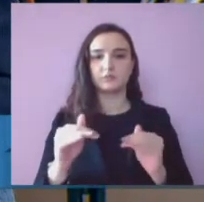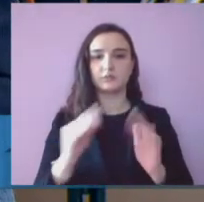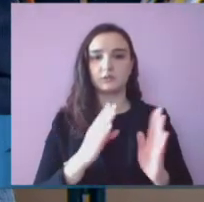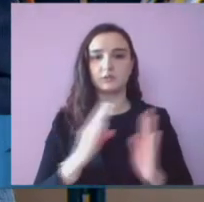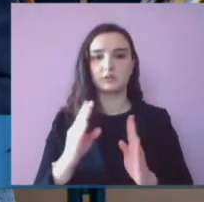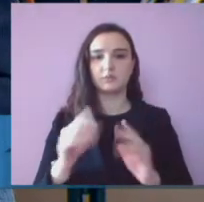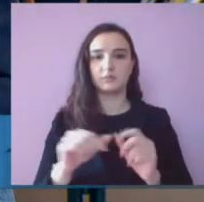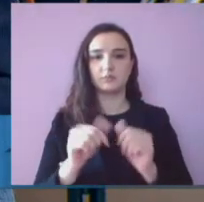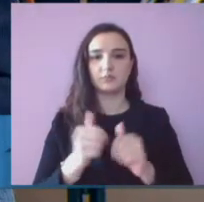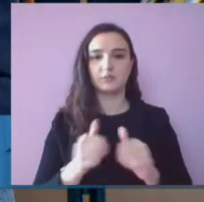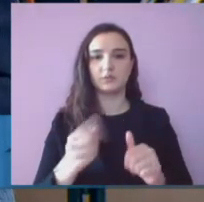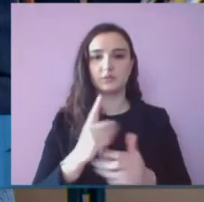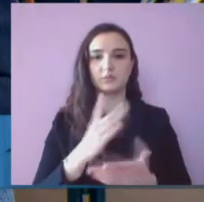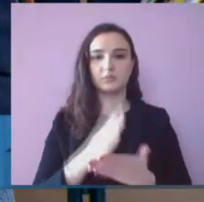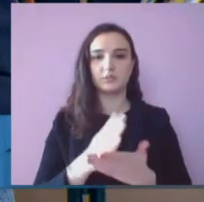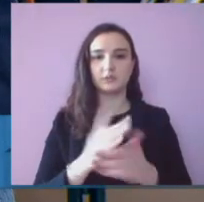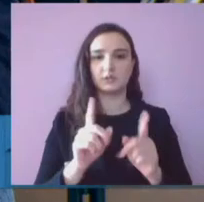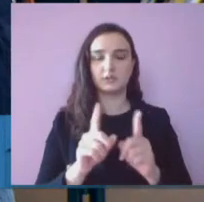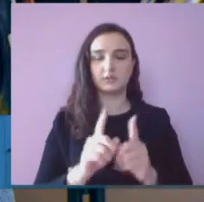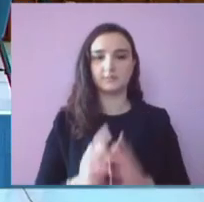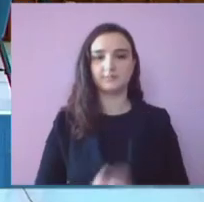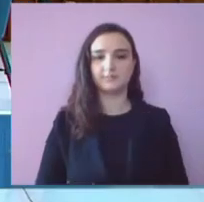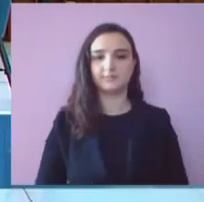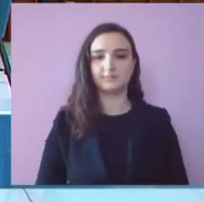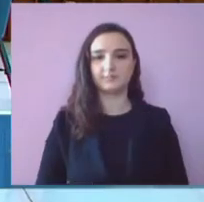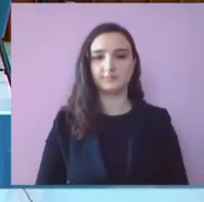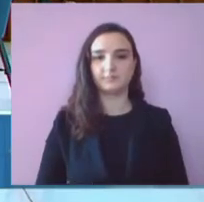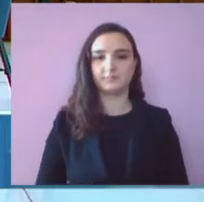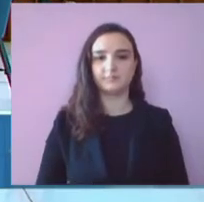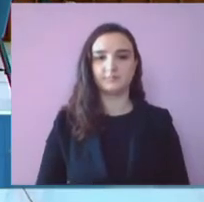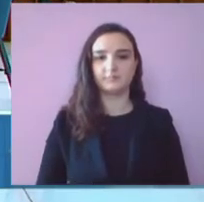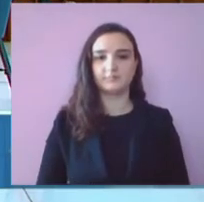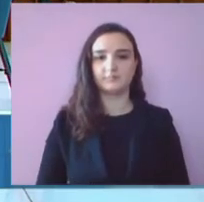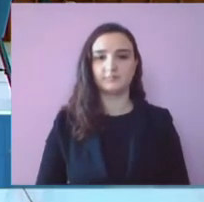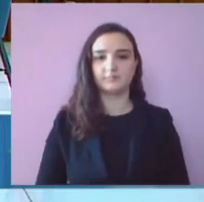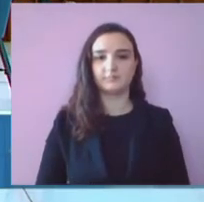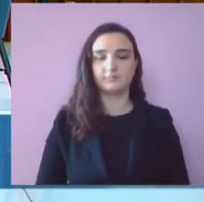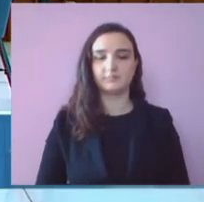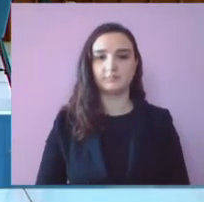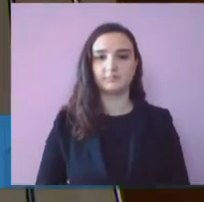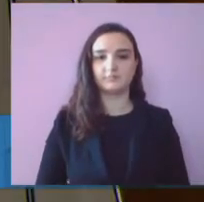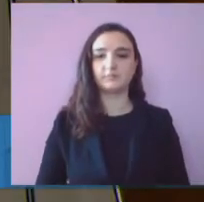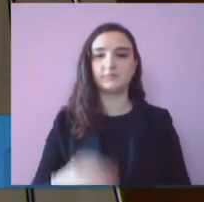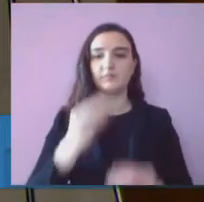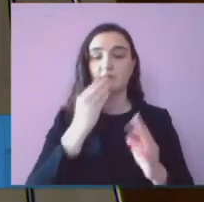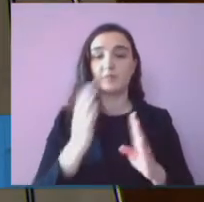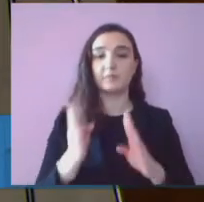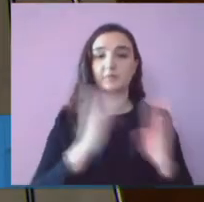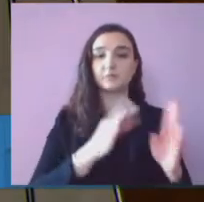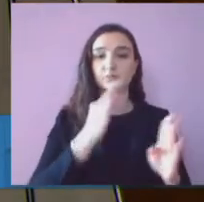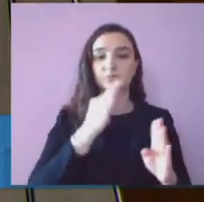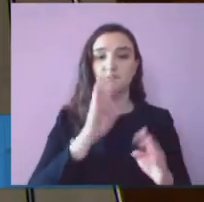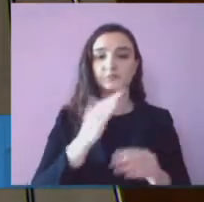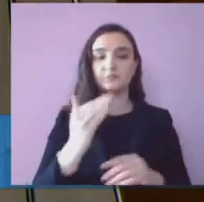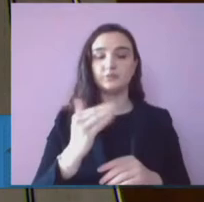ესეთი. Მე ვიდრე კვებიზონაში გადავინაცვლებ, მინდა მივაქციო თქვენი ყურადღება, მივიქციო თქვენი